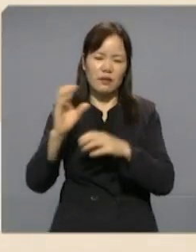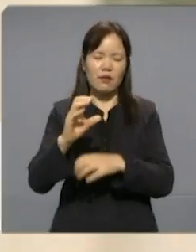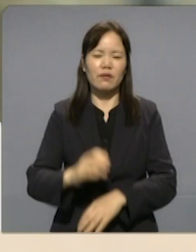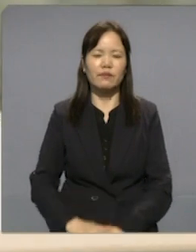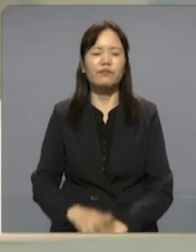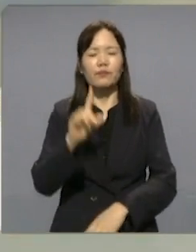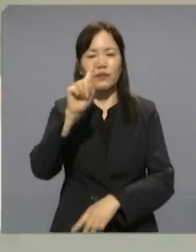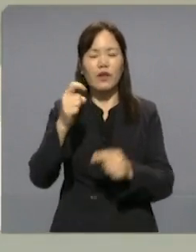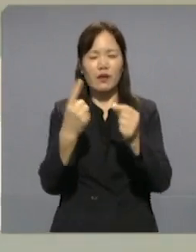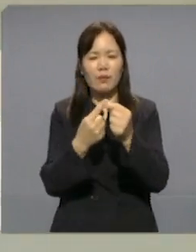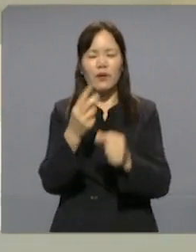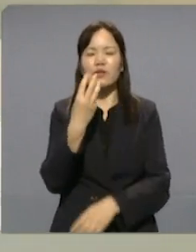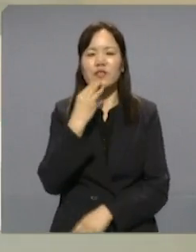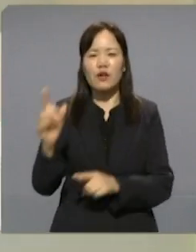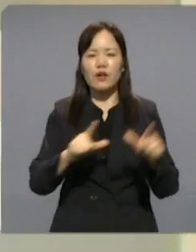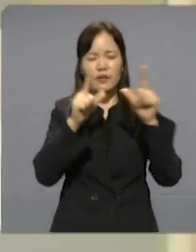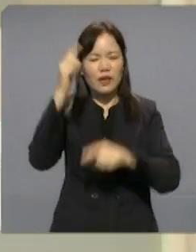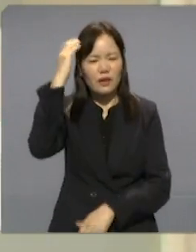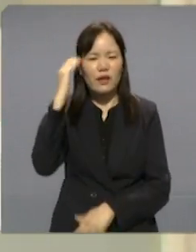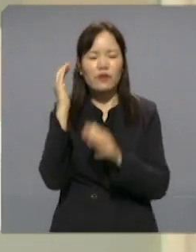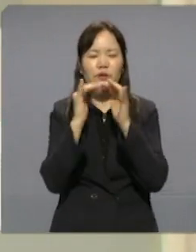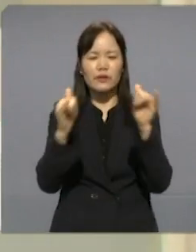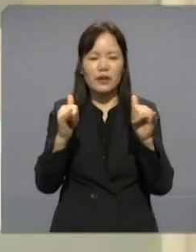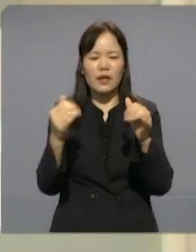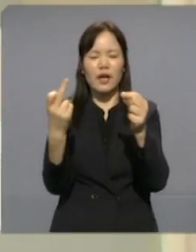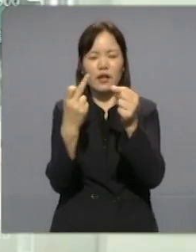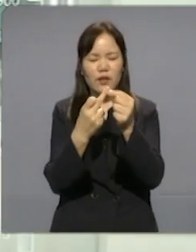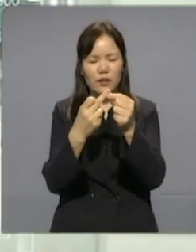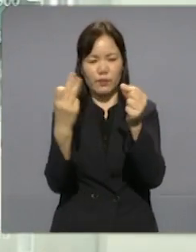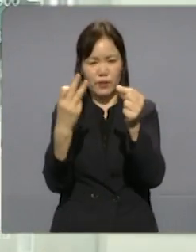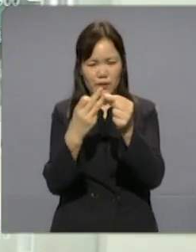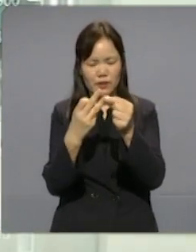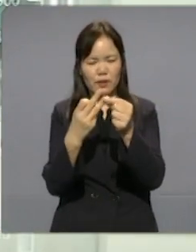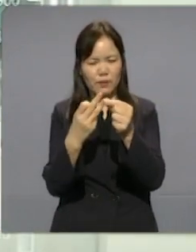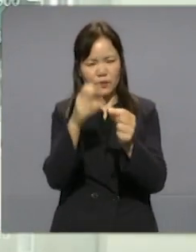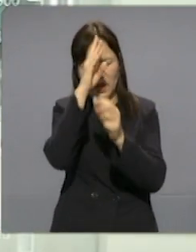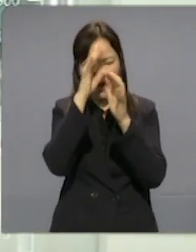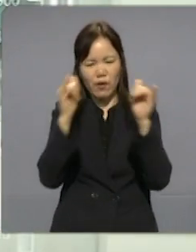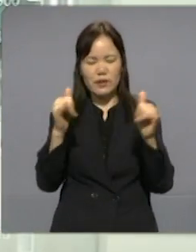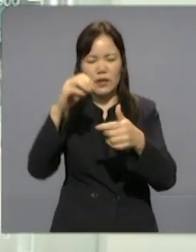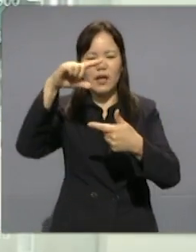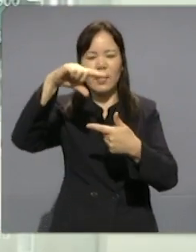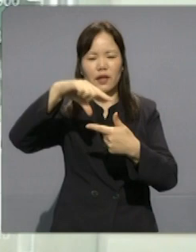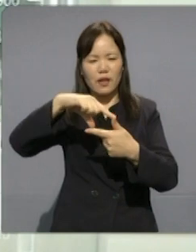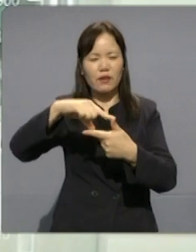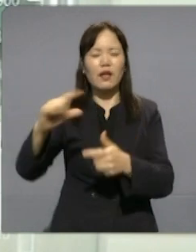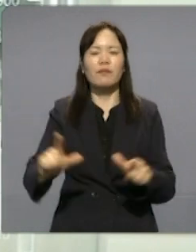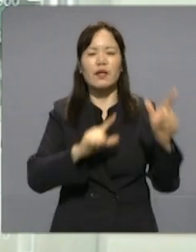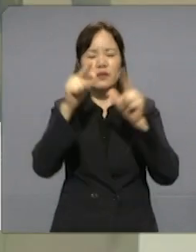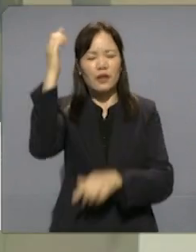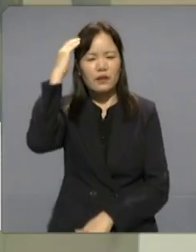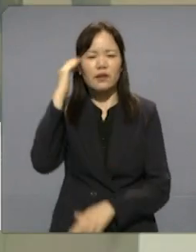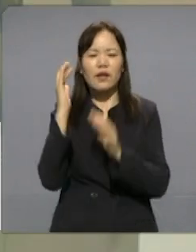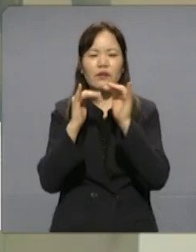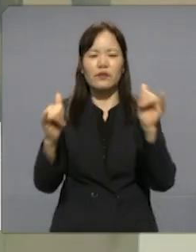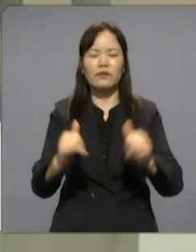11번째 환자는 서울에 거주 중인 내국인이고 12번째와 13번째 환자는 경남에 거주하고 있는